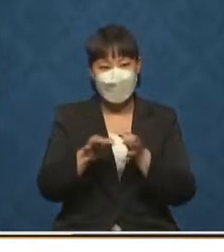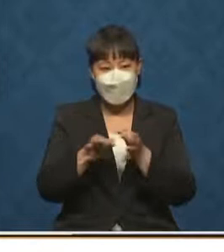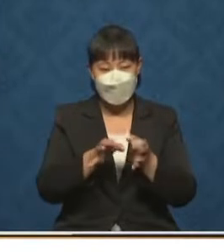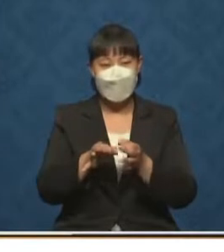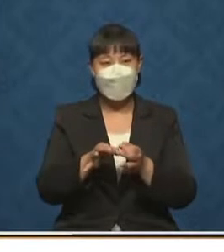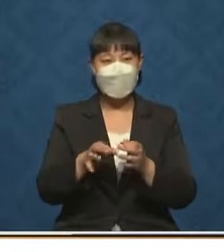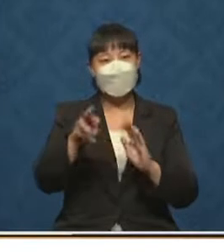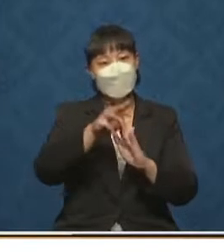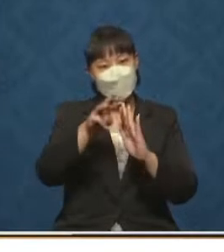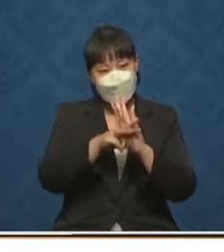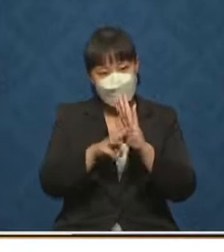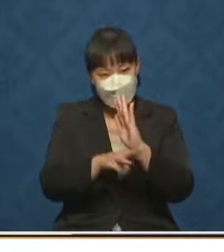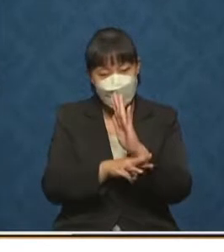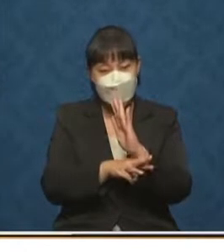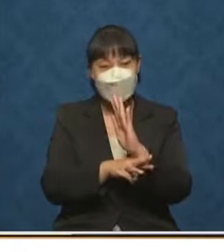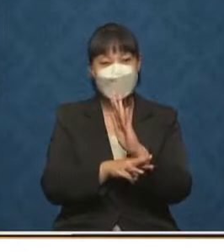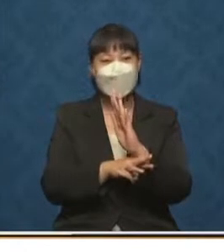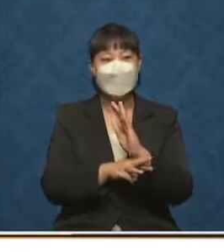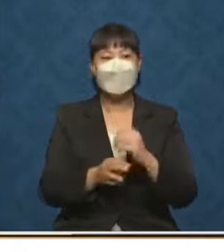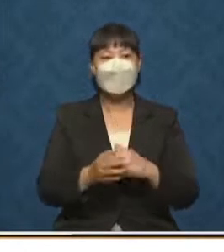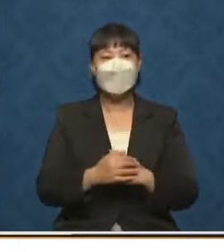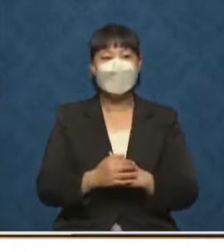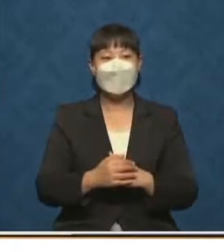การที่ท่านจะมาปราบโกง